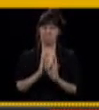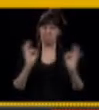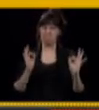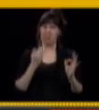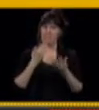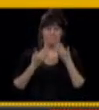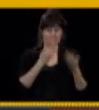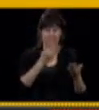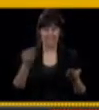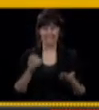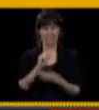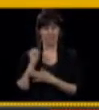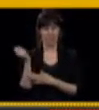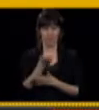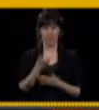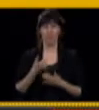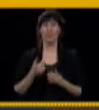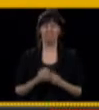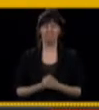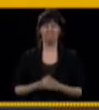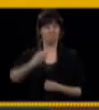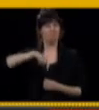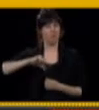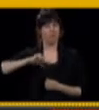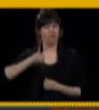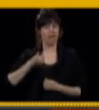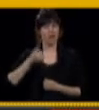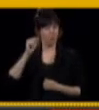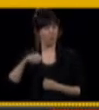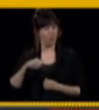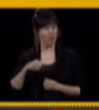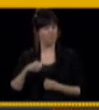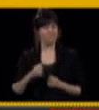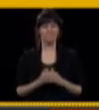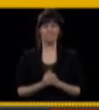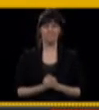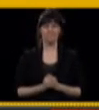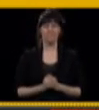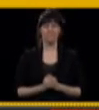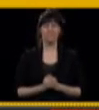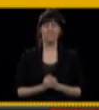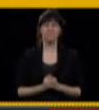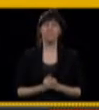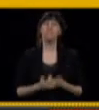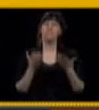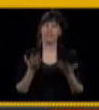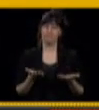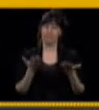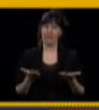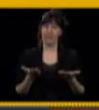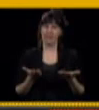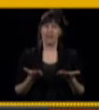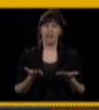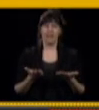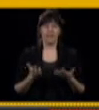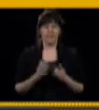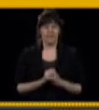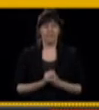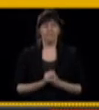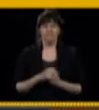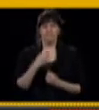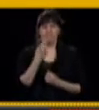généreux et on peut être fier de cette réponse là bon maintenant je vous l'avais dit au